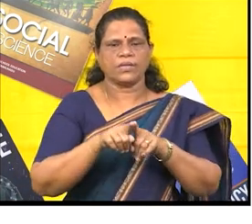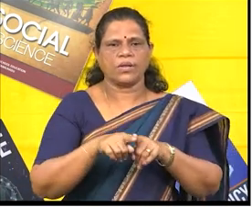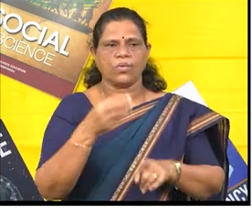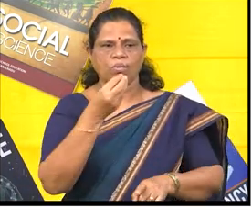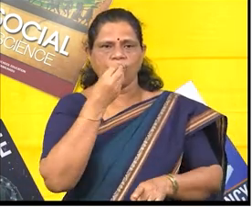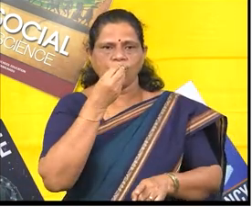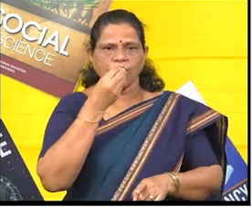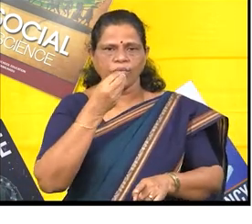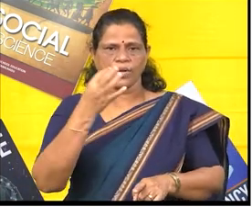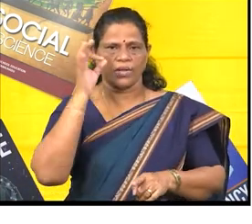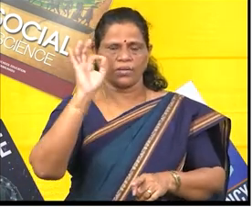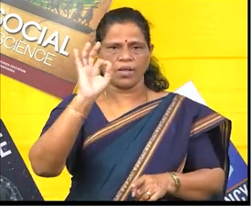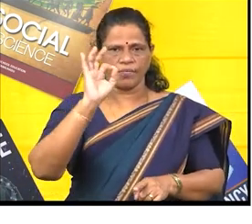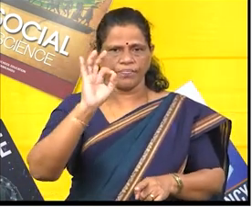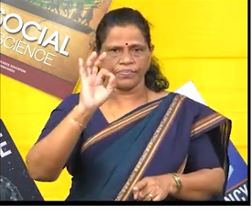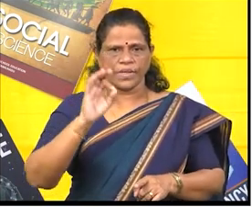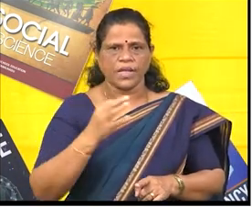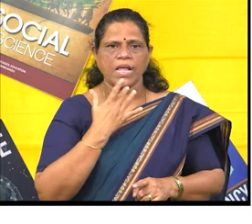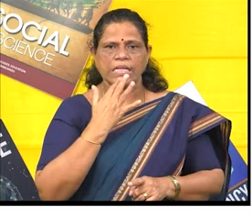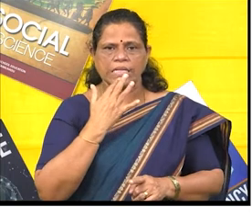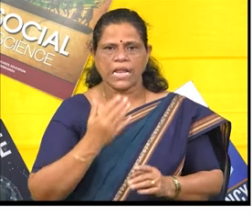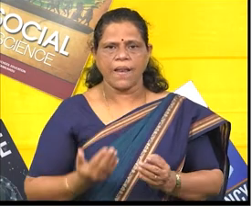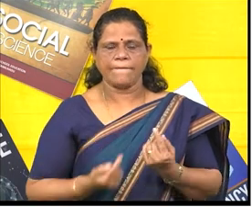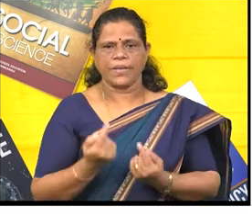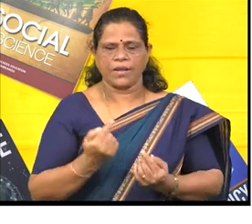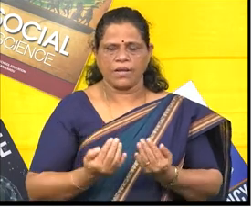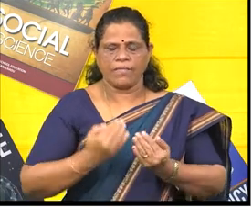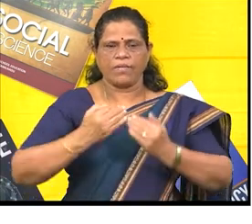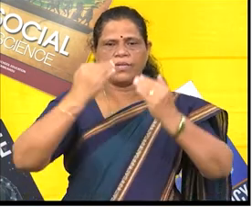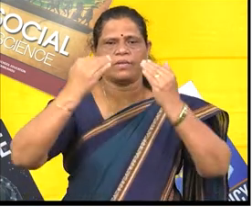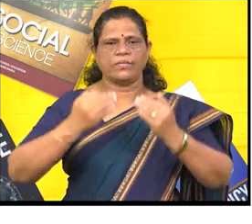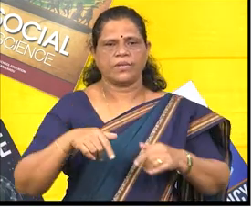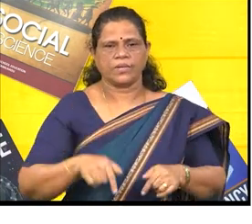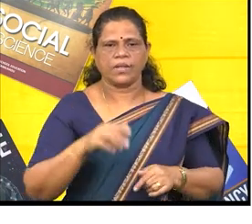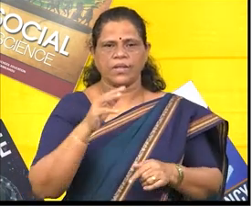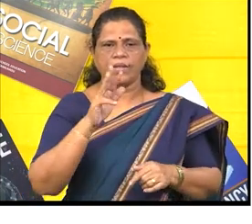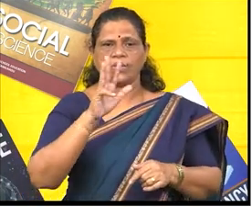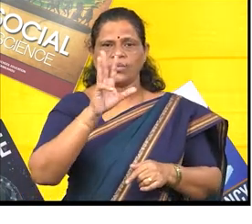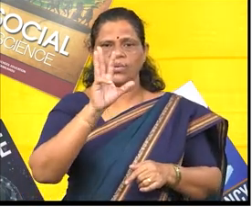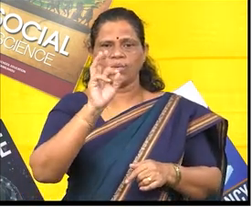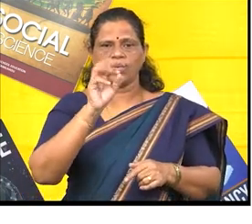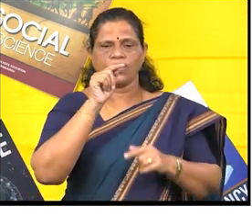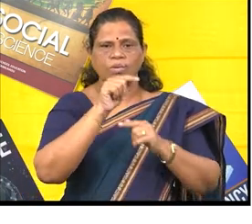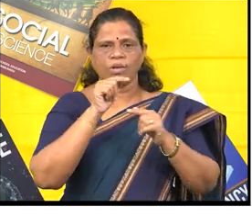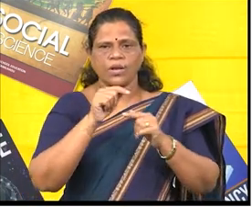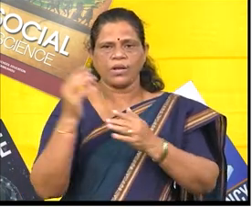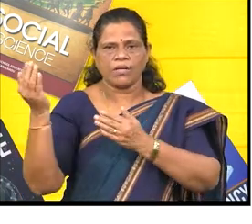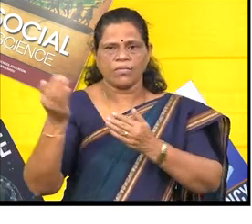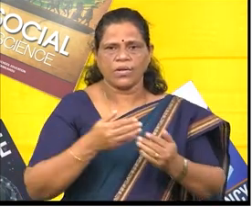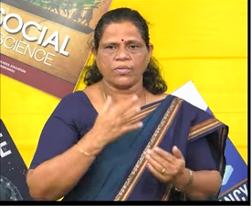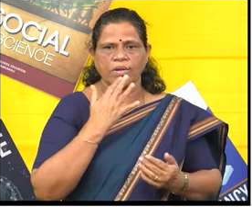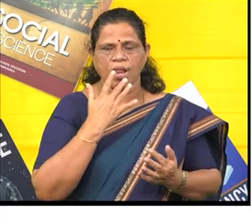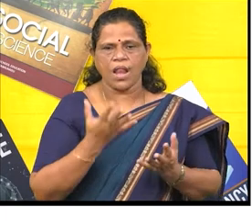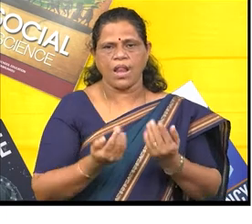எடுத்துக்காட்டாக உணவினுடைய தரம், இப்போது நெற்பயிர்கள் நம்ம விளைவிக்கிறோம். நெற்பயிர்களில் 90 நாட்களில் வரக்கூடிய நெற்பயிர்களும்